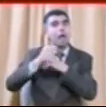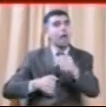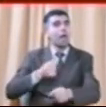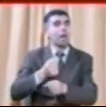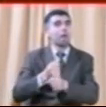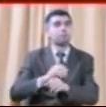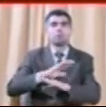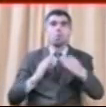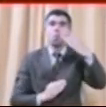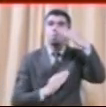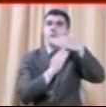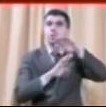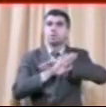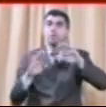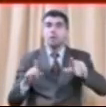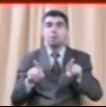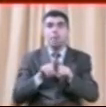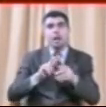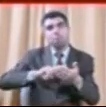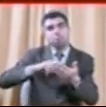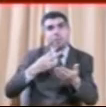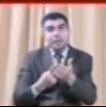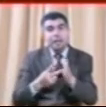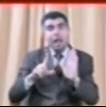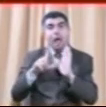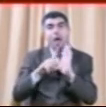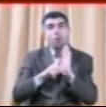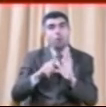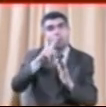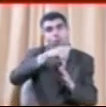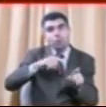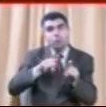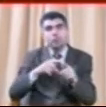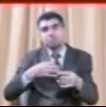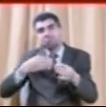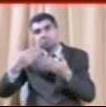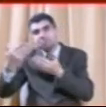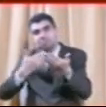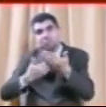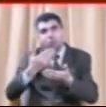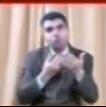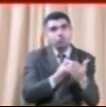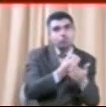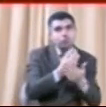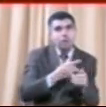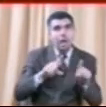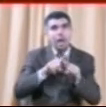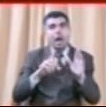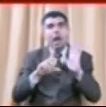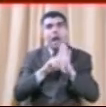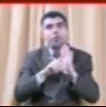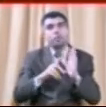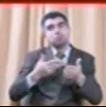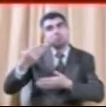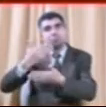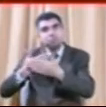تقديم مشروع قانون الجنائي، والذي سوف يتيح لنا الفرصة ولكم أيضا لمراجعة هذه العقوبات